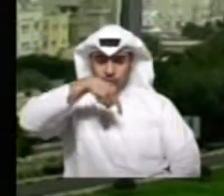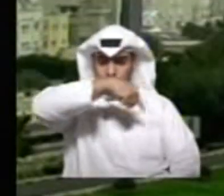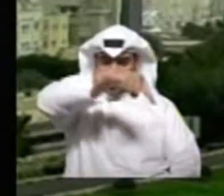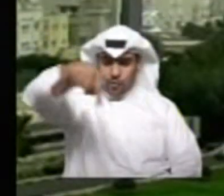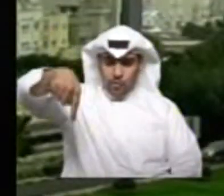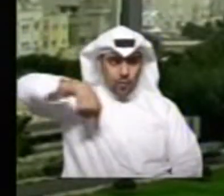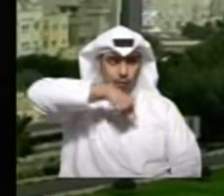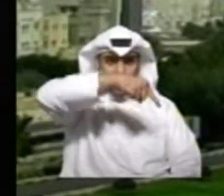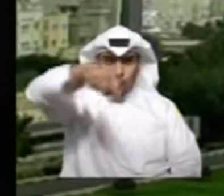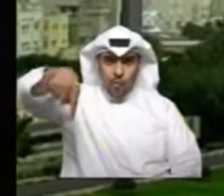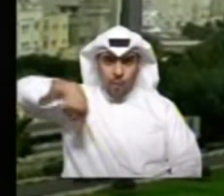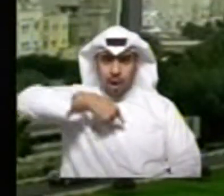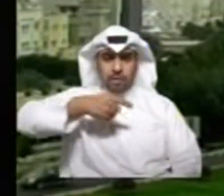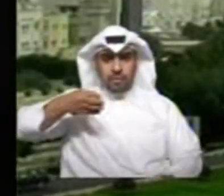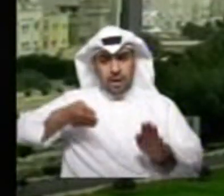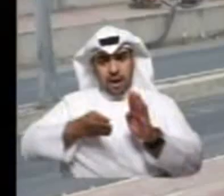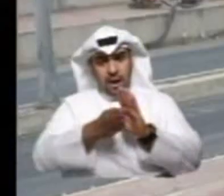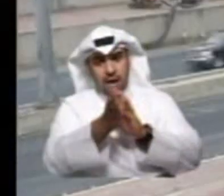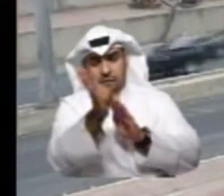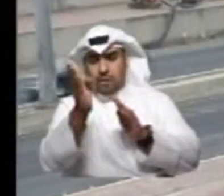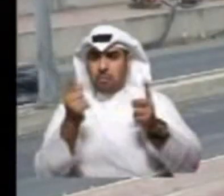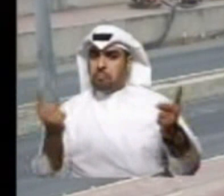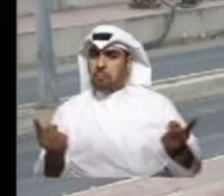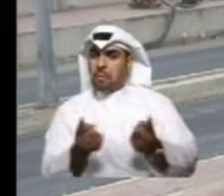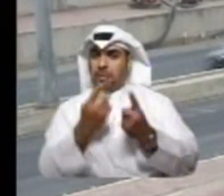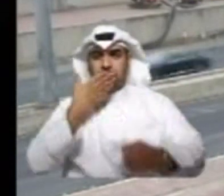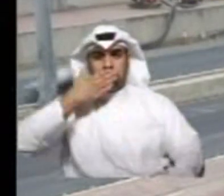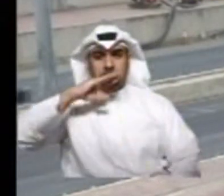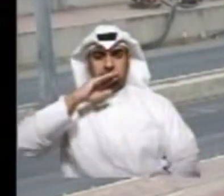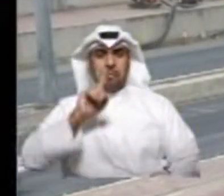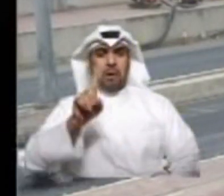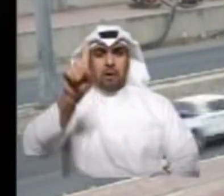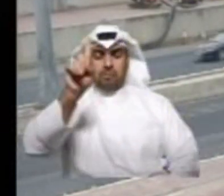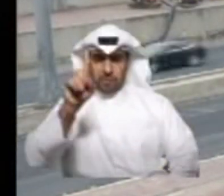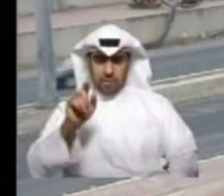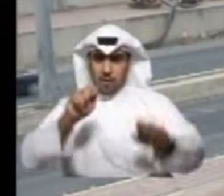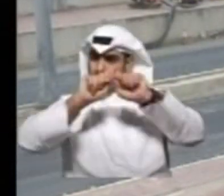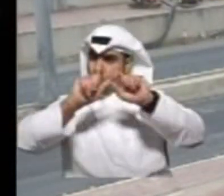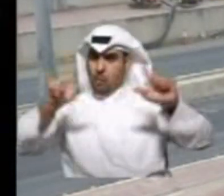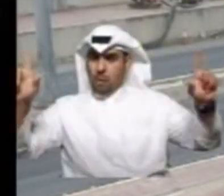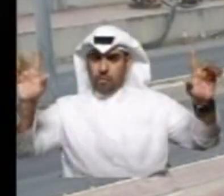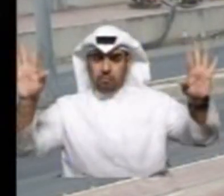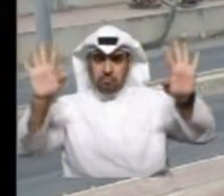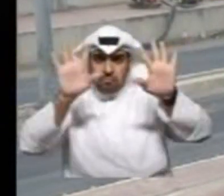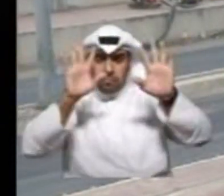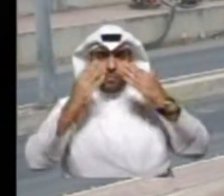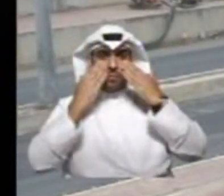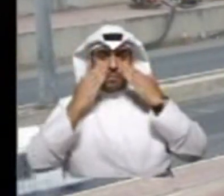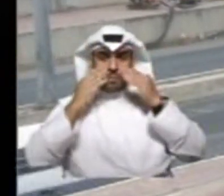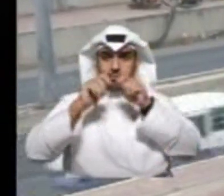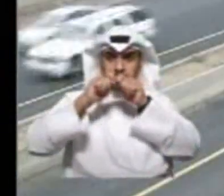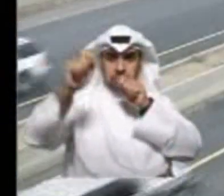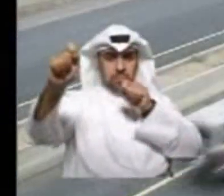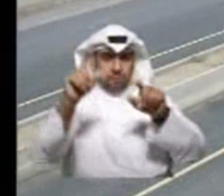سالك، الطقس معتدل والرؤية الأفقية واضحة، وأتمنى من المواطنين والمقيمين اتباع وسائل الإعلام